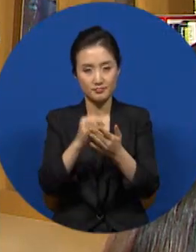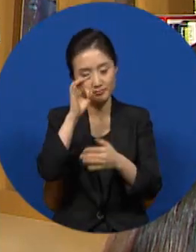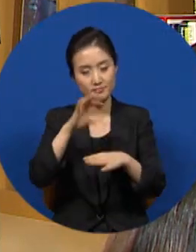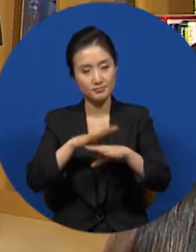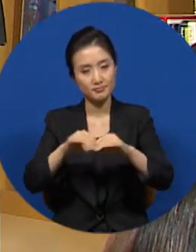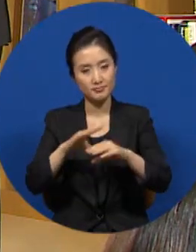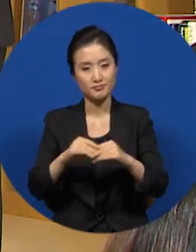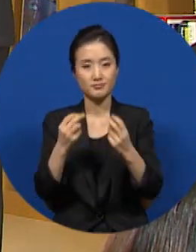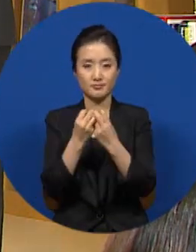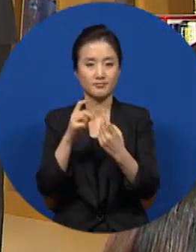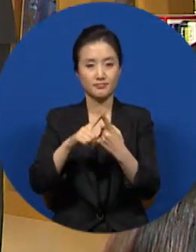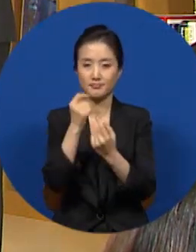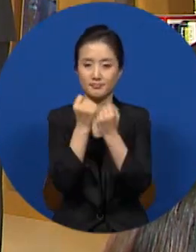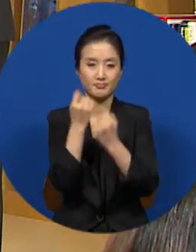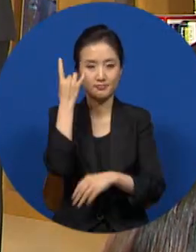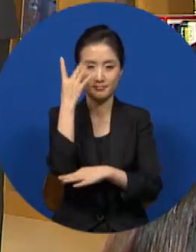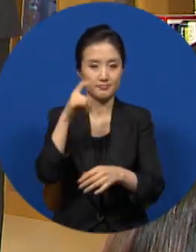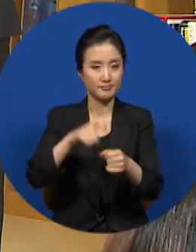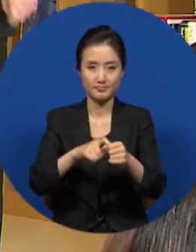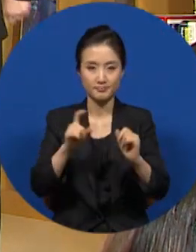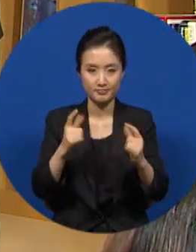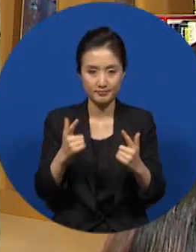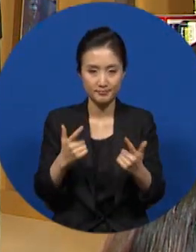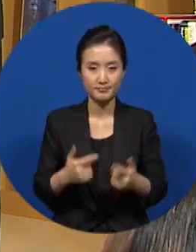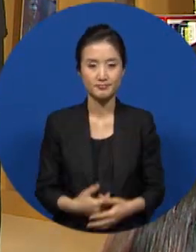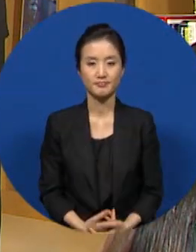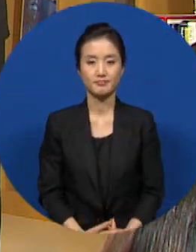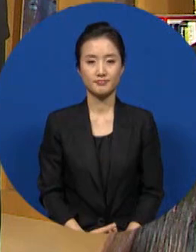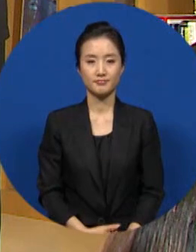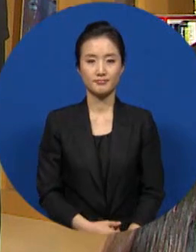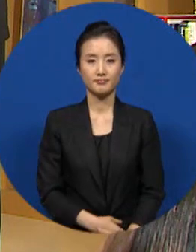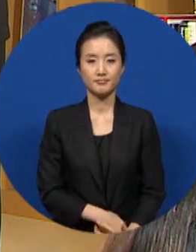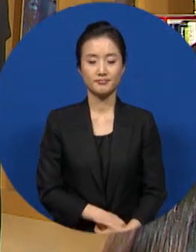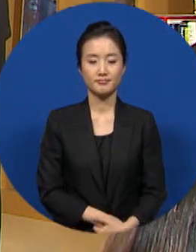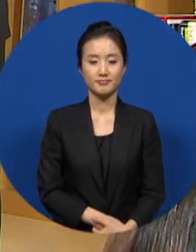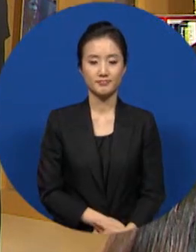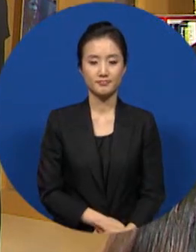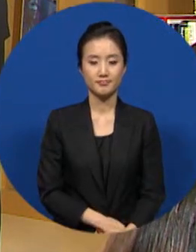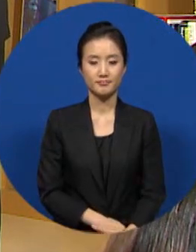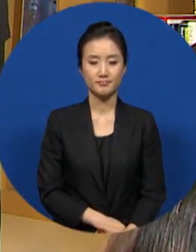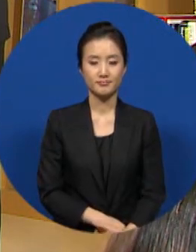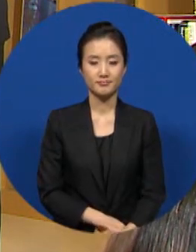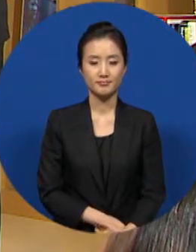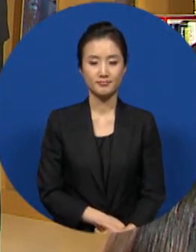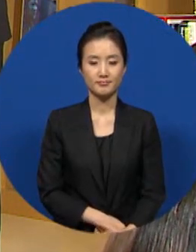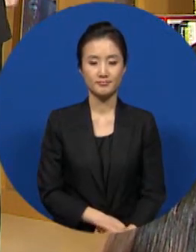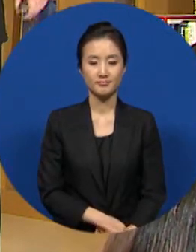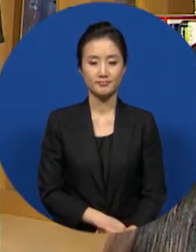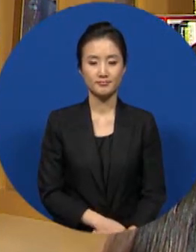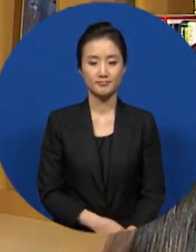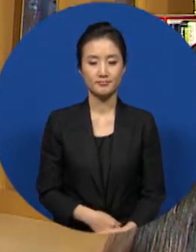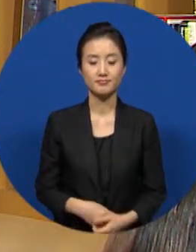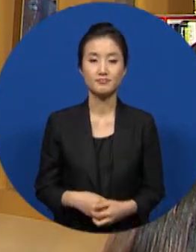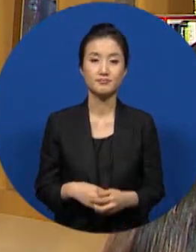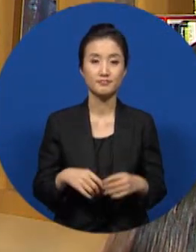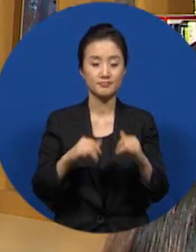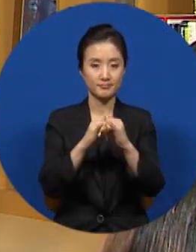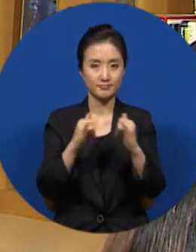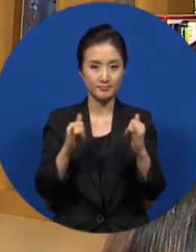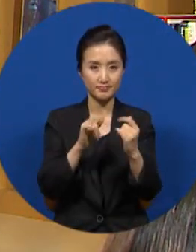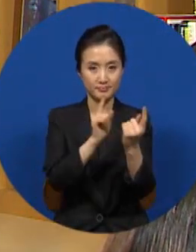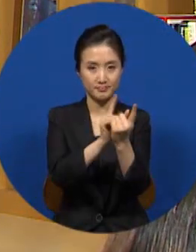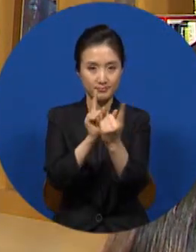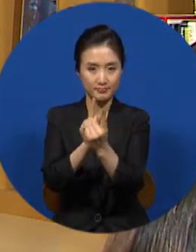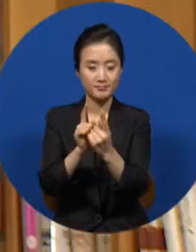알고 보면은 우리가 사실 사주를 보러 가면 저런 거를 알고 싶어요. 몇 년 몇 월 달에 도대체